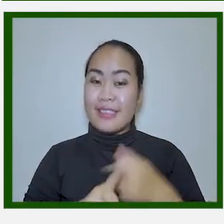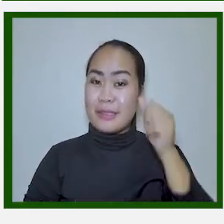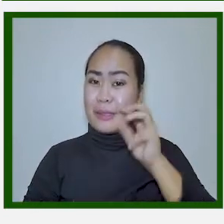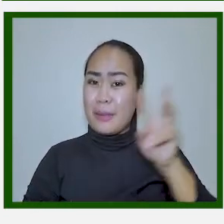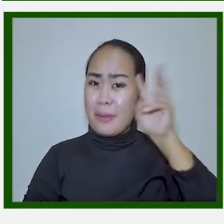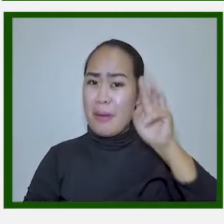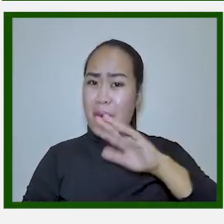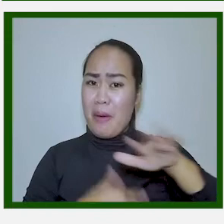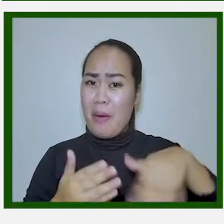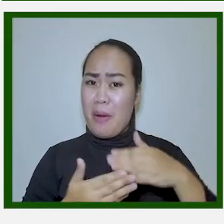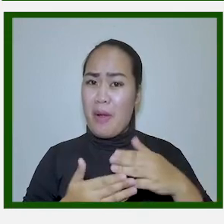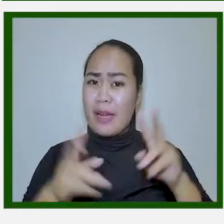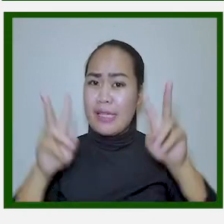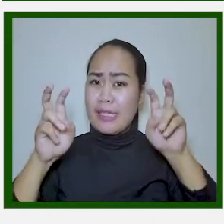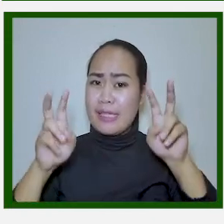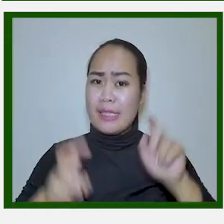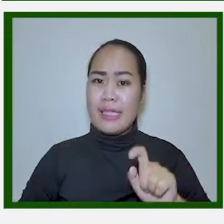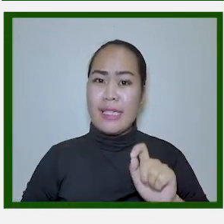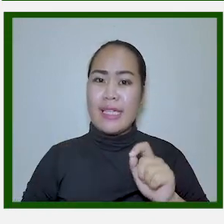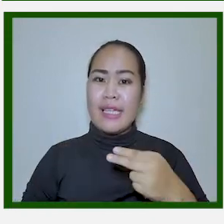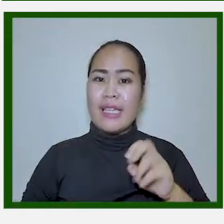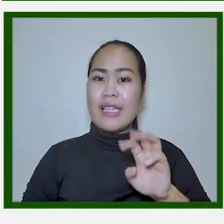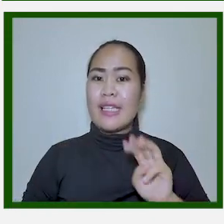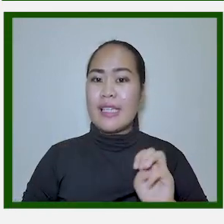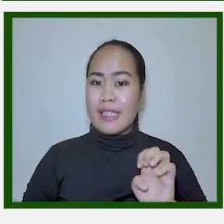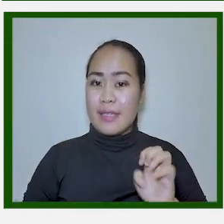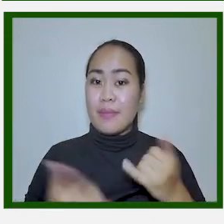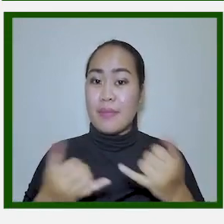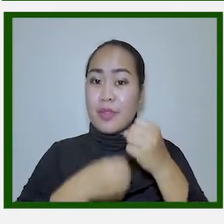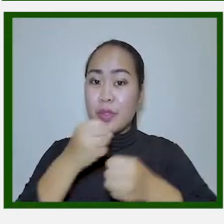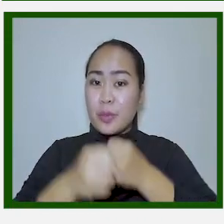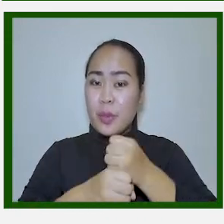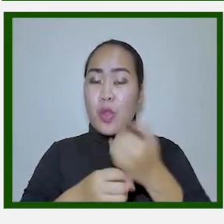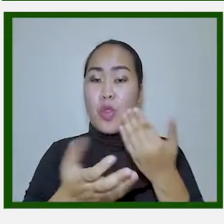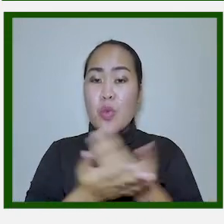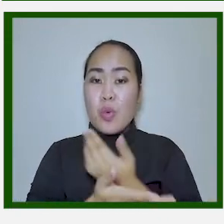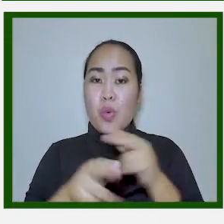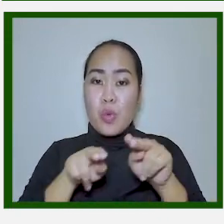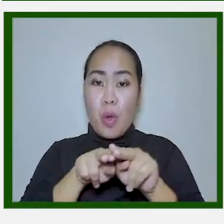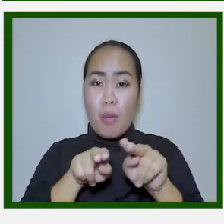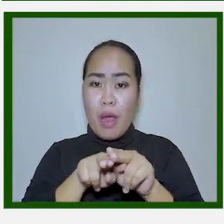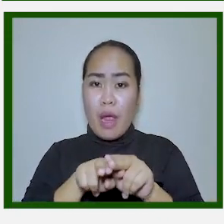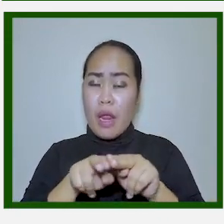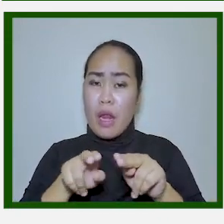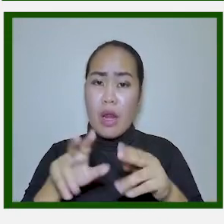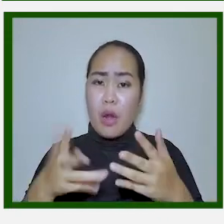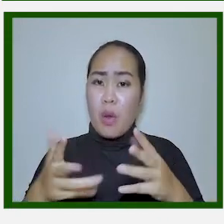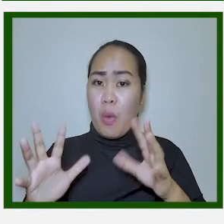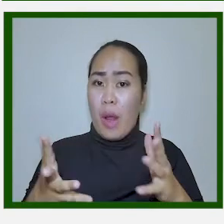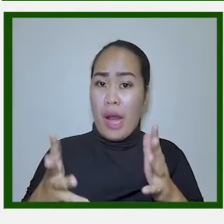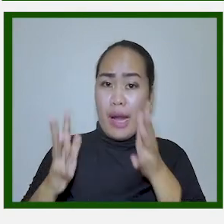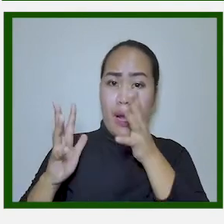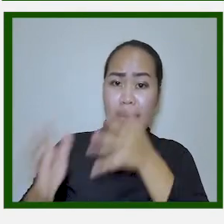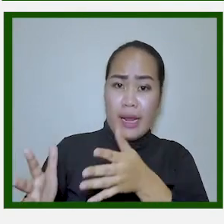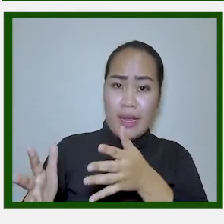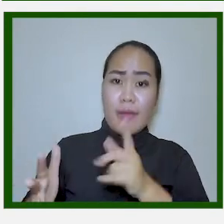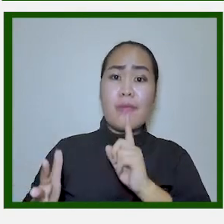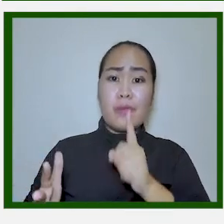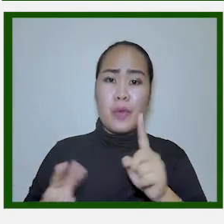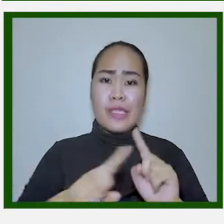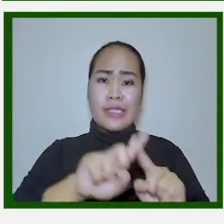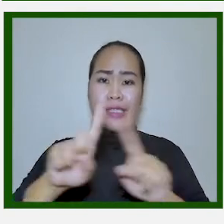yung theme, no, ng National Children's Month for this year is New Normal na Walang Iwanan, Karapatan ng Bawat Bata